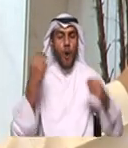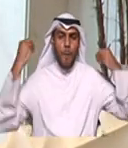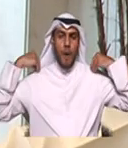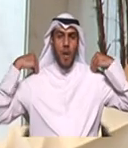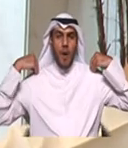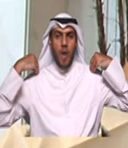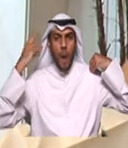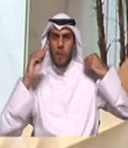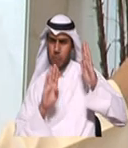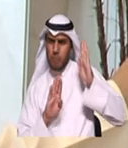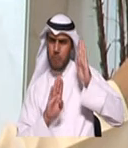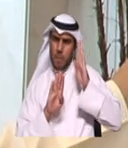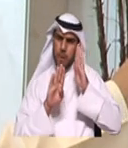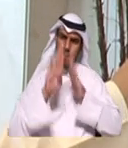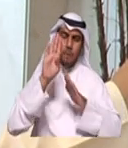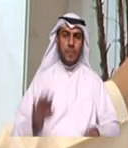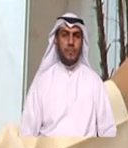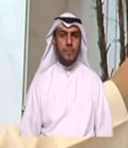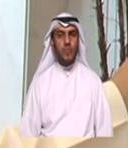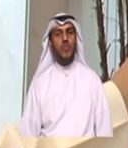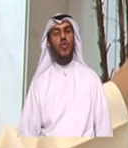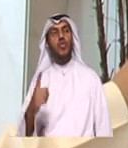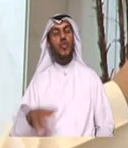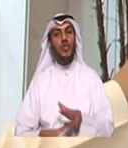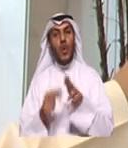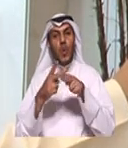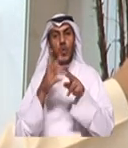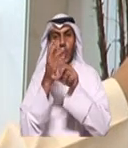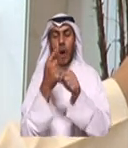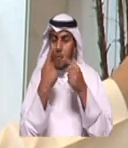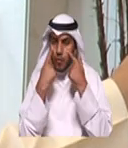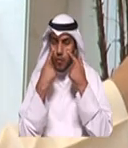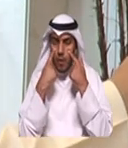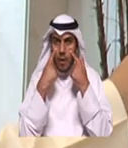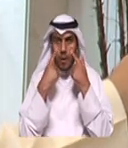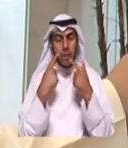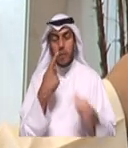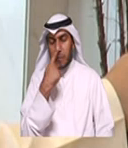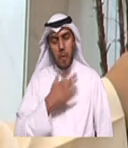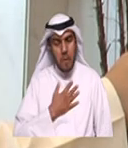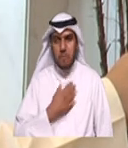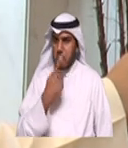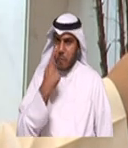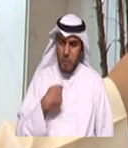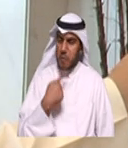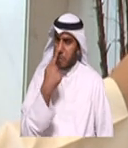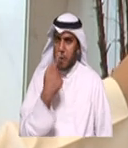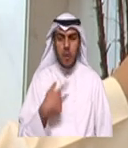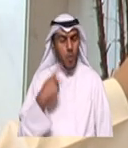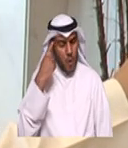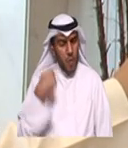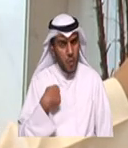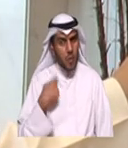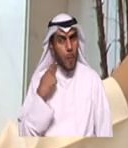إن شاء الله أن نكون عند حسن ظن حضرة صاحب السمو، ونشكر على الثقة الكبيرة اللي أولاها لنا. وأيضا